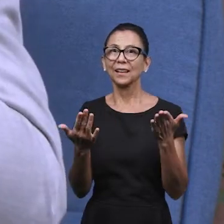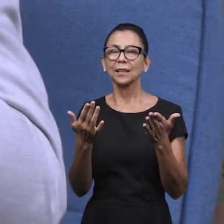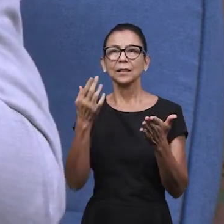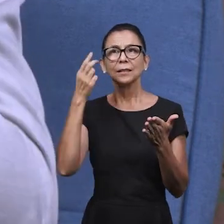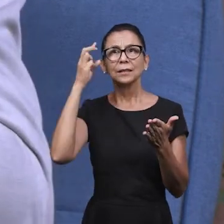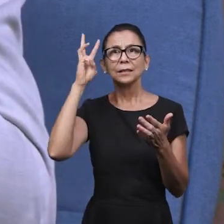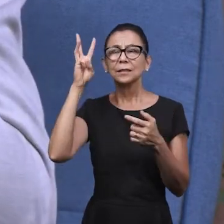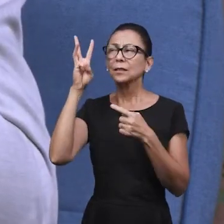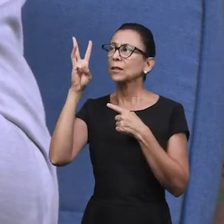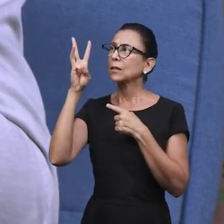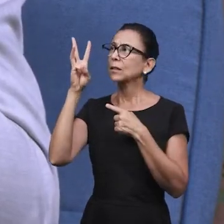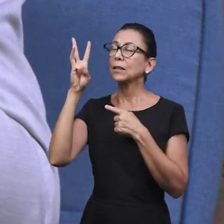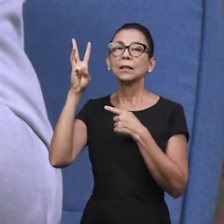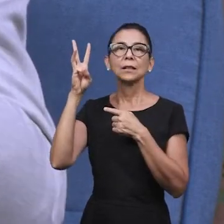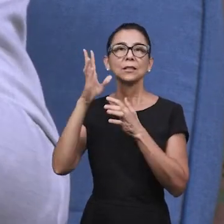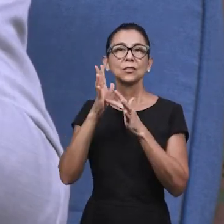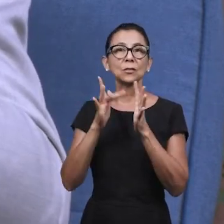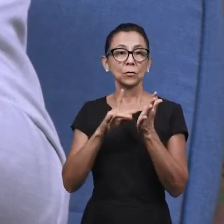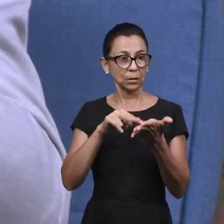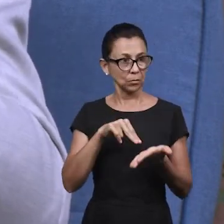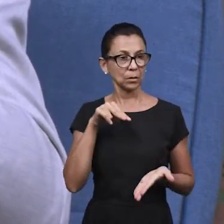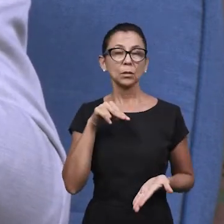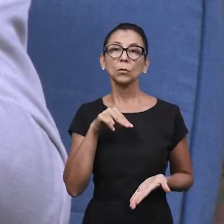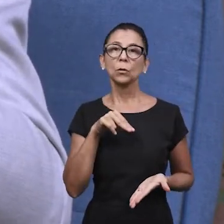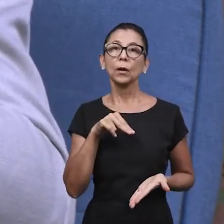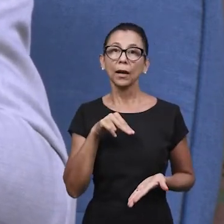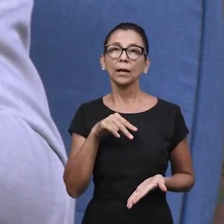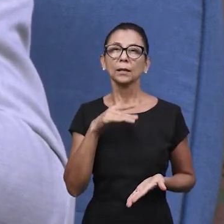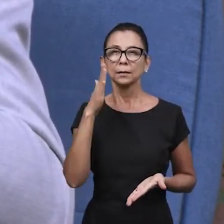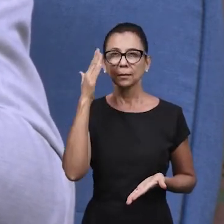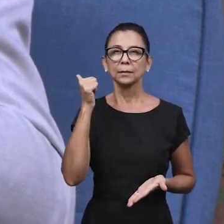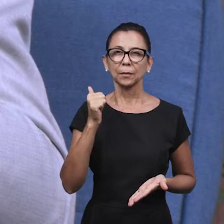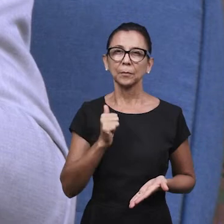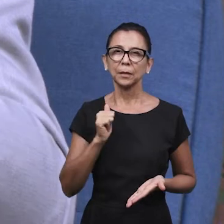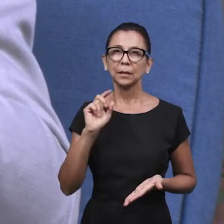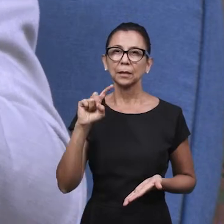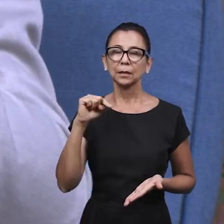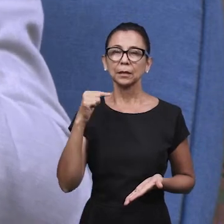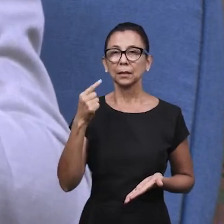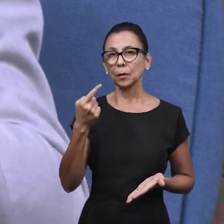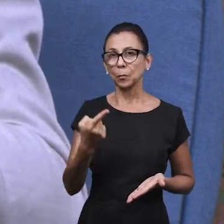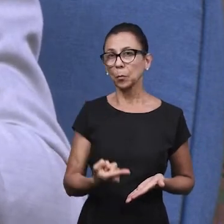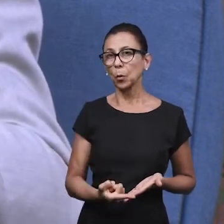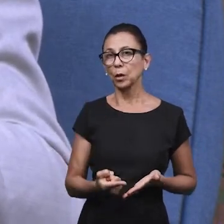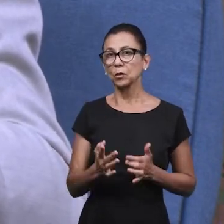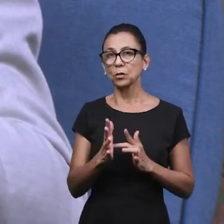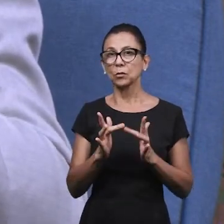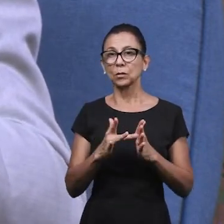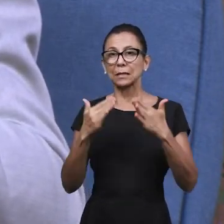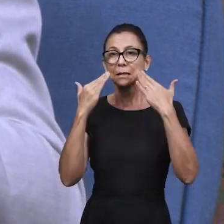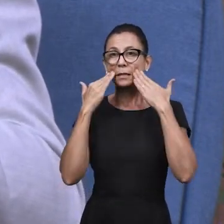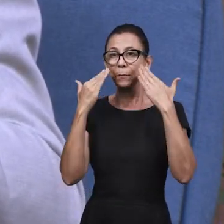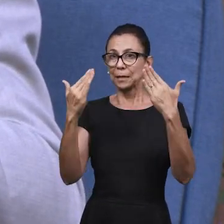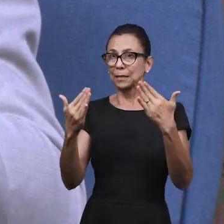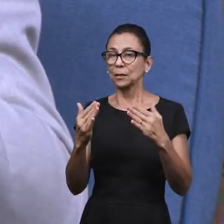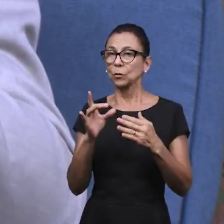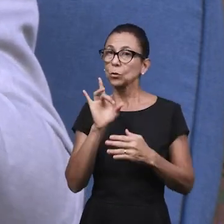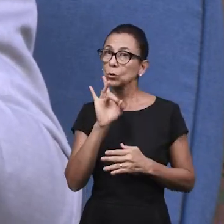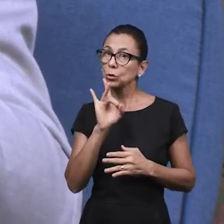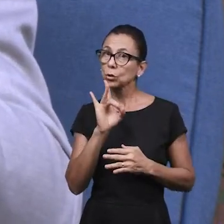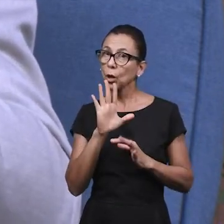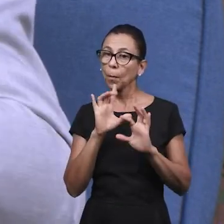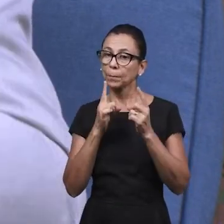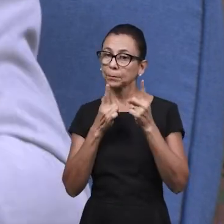la Bible. Il est ressuscité au troisième jour. Vous savez qu'une fois qu'il est ressuscité, il est apparu à